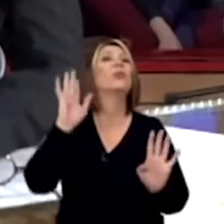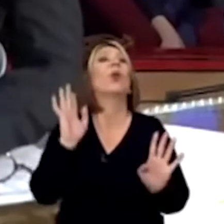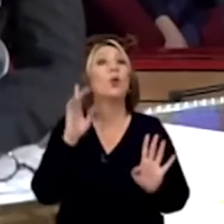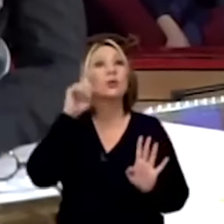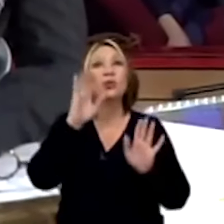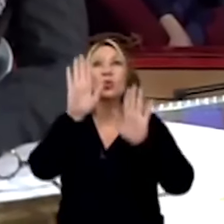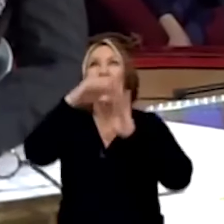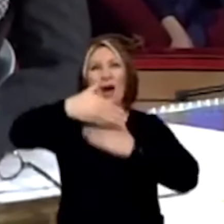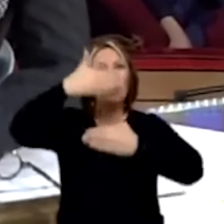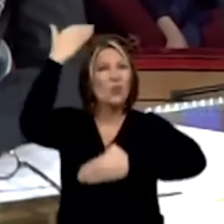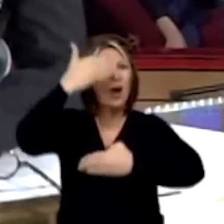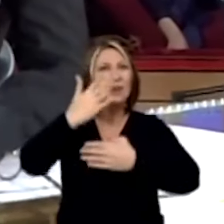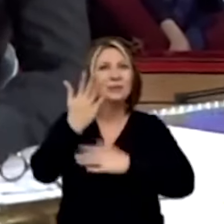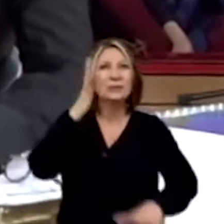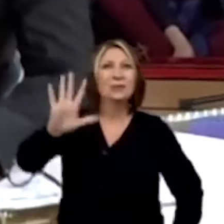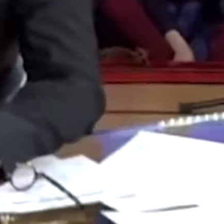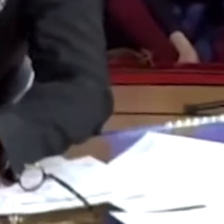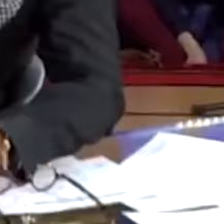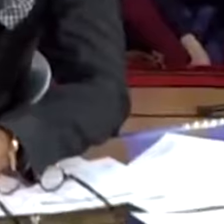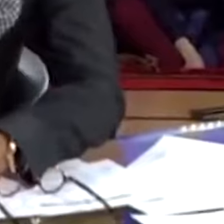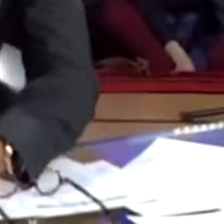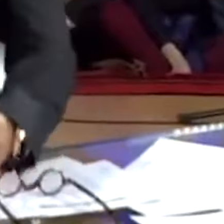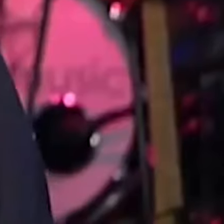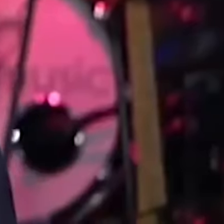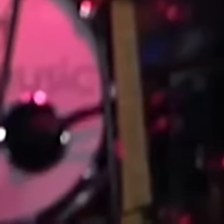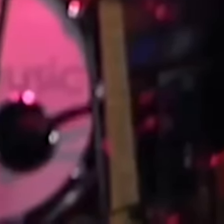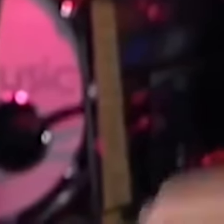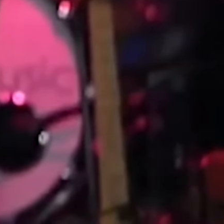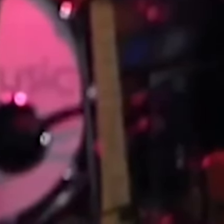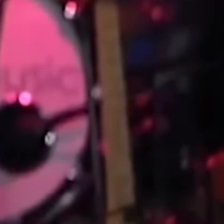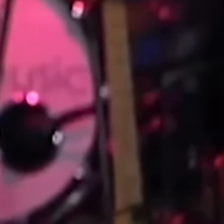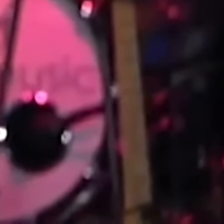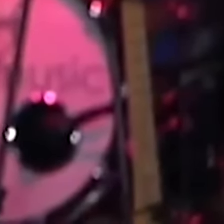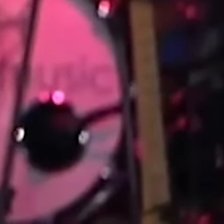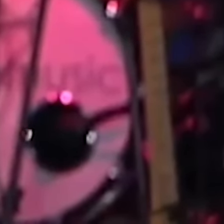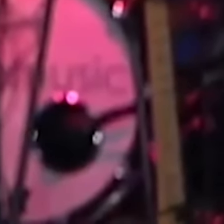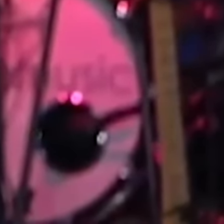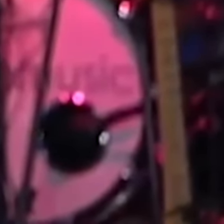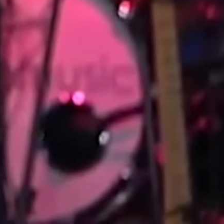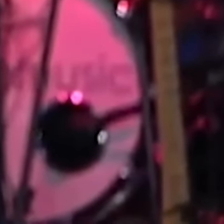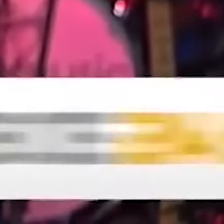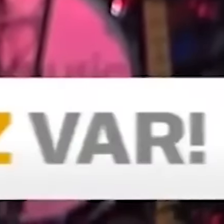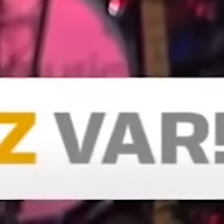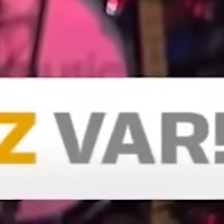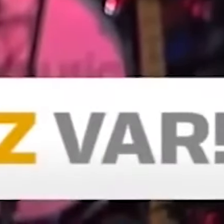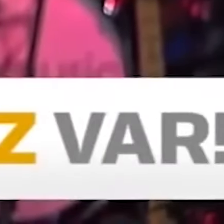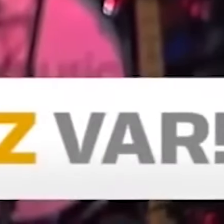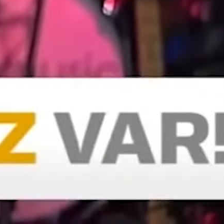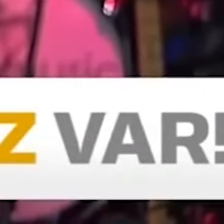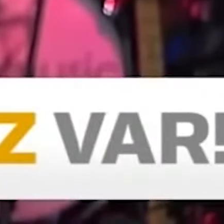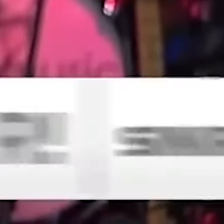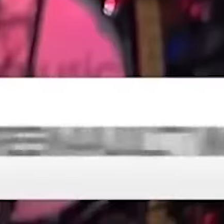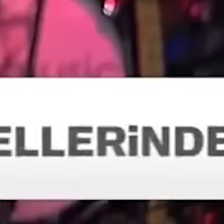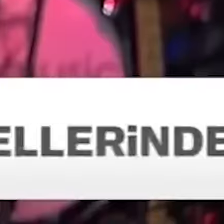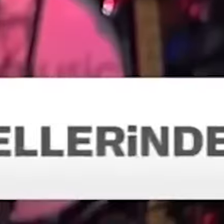için duvarlara vuruyorlar. Yani ne oluyor yani? Kadınlar da şey gibi görüyor. Benim ya bazı arkadaşlarda, hanımlarda gördüğüm